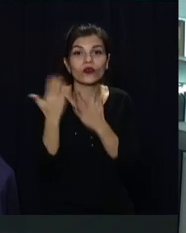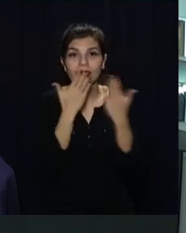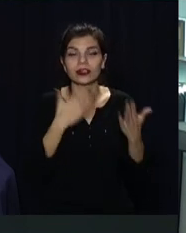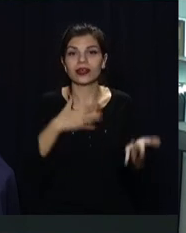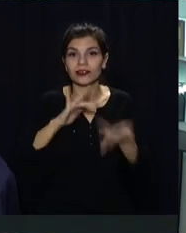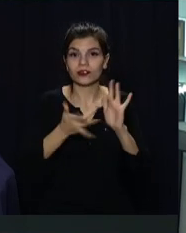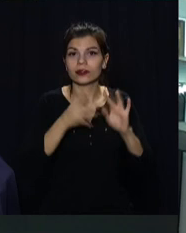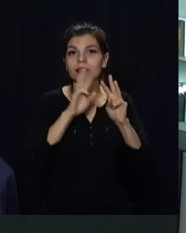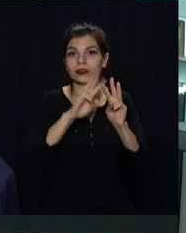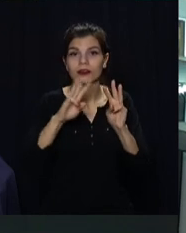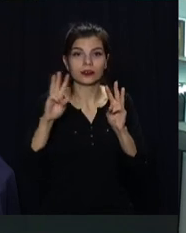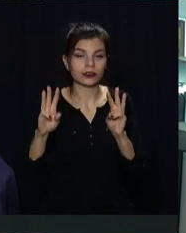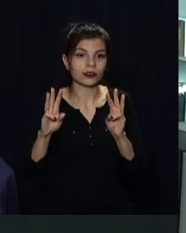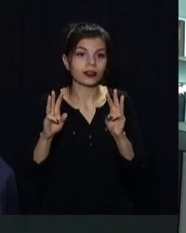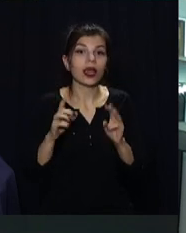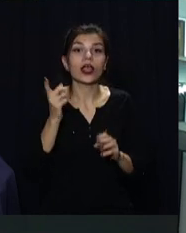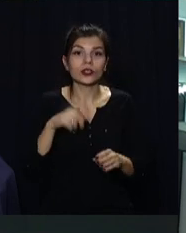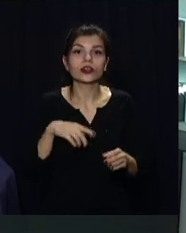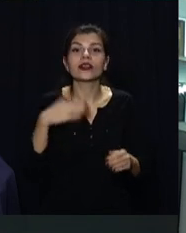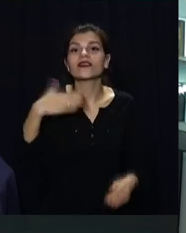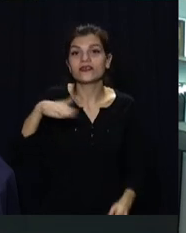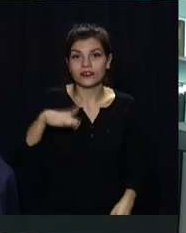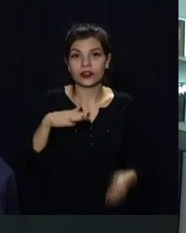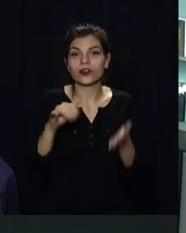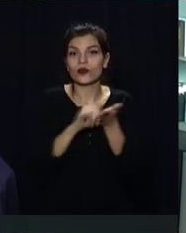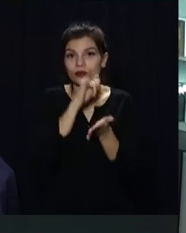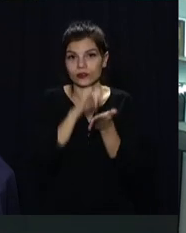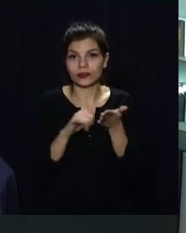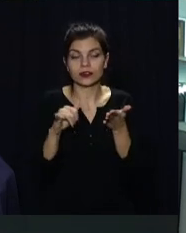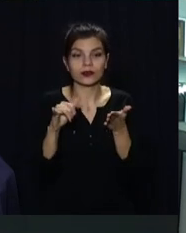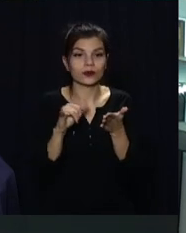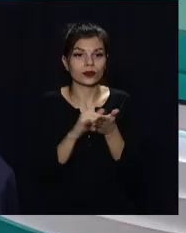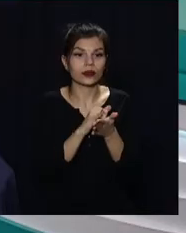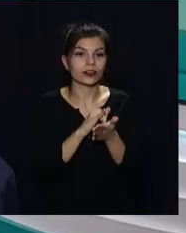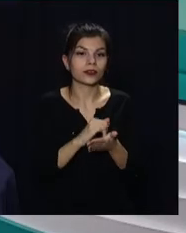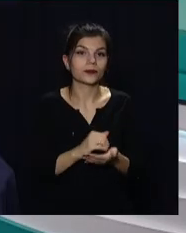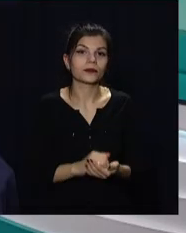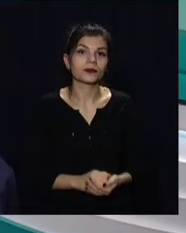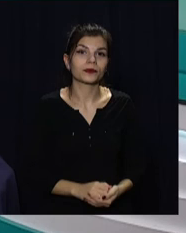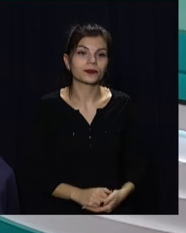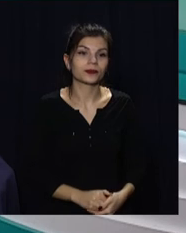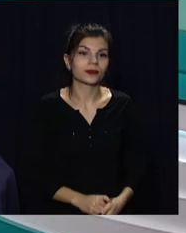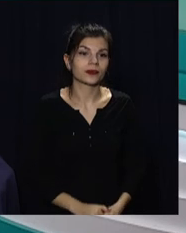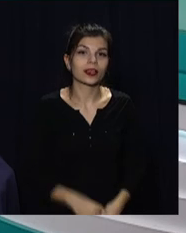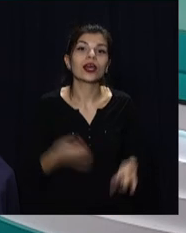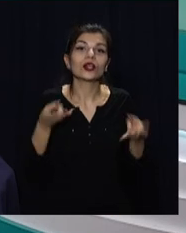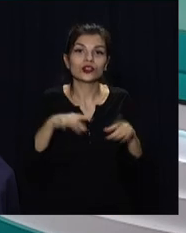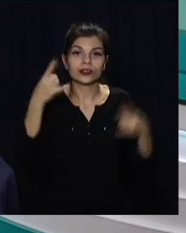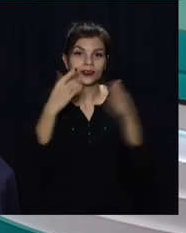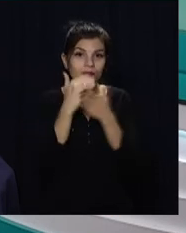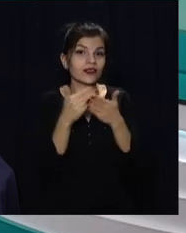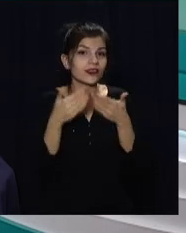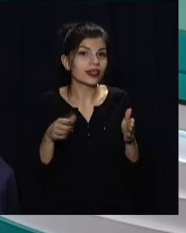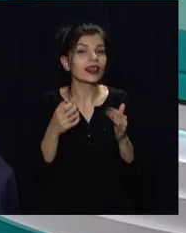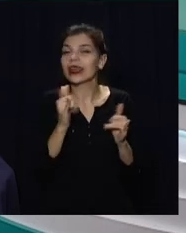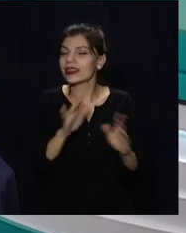сайті opentv.media. Дивіться сюжети в соціальних мережах та на нашому ютуб-каналі. Залишайтеся з «Відкритим» та не